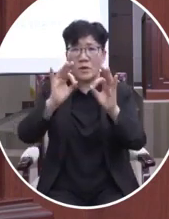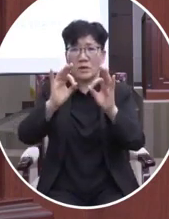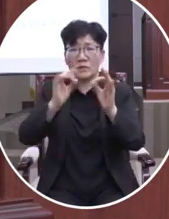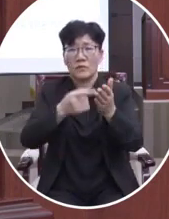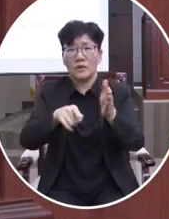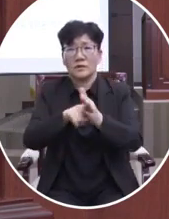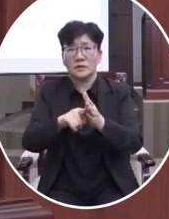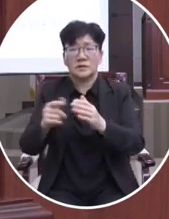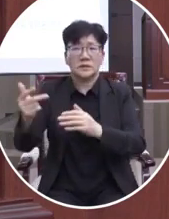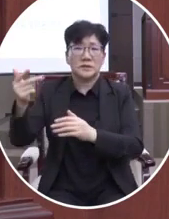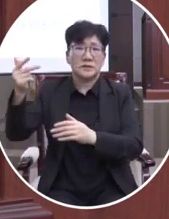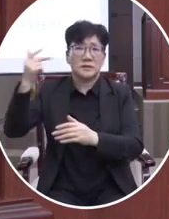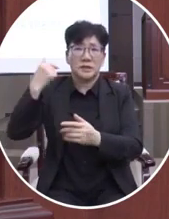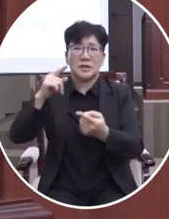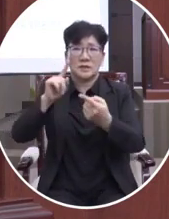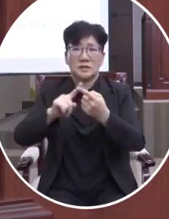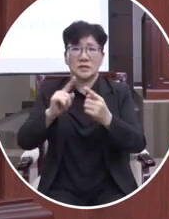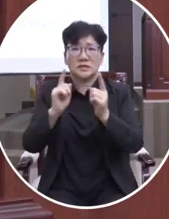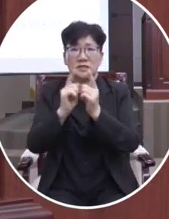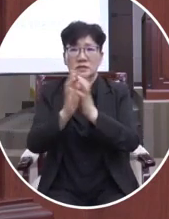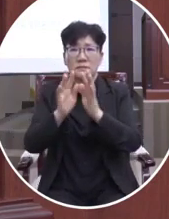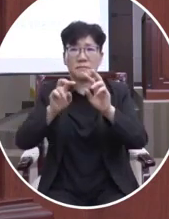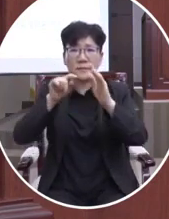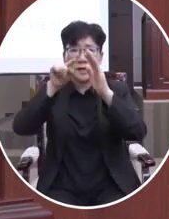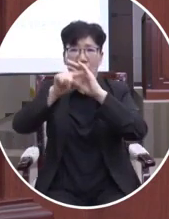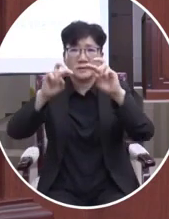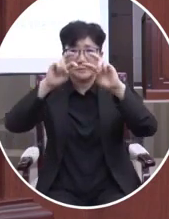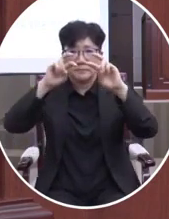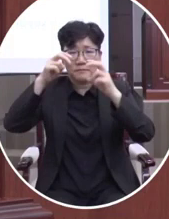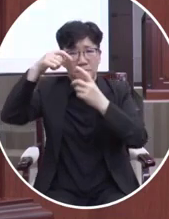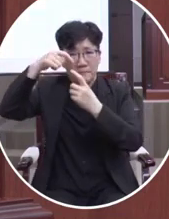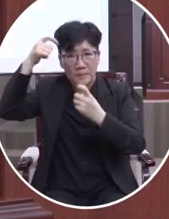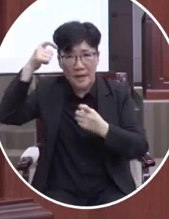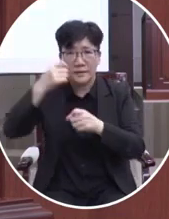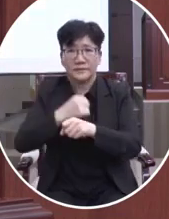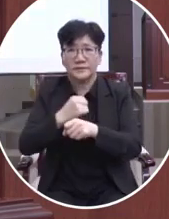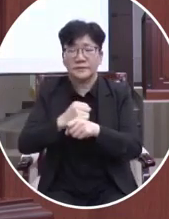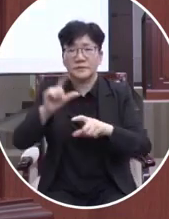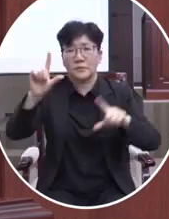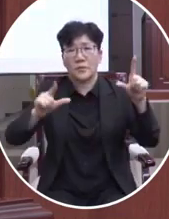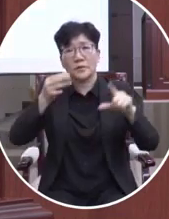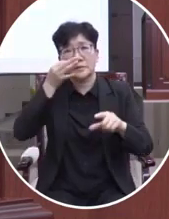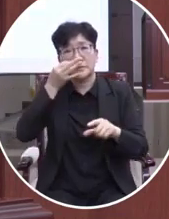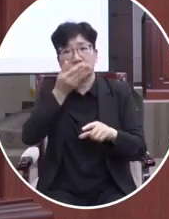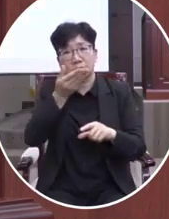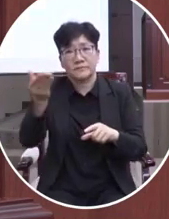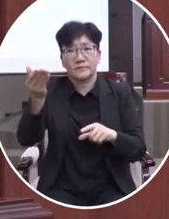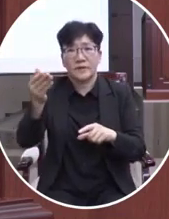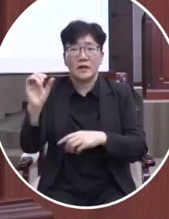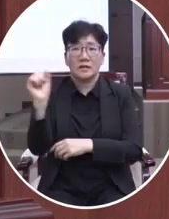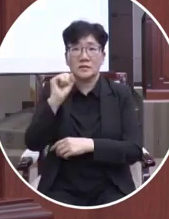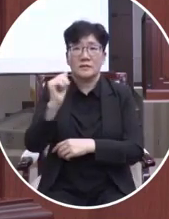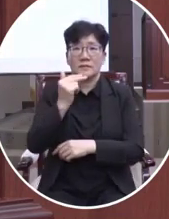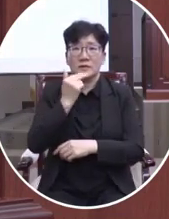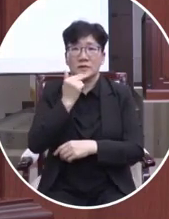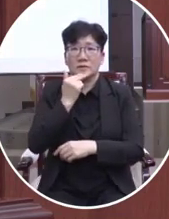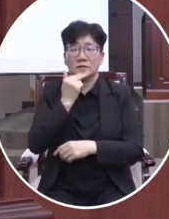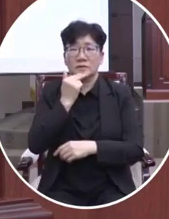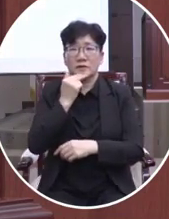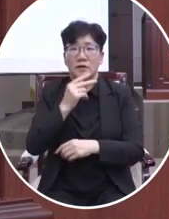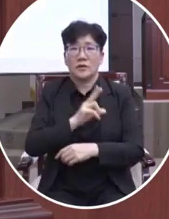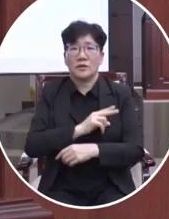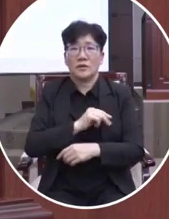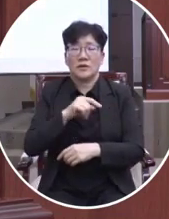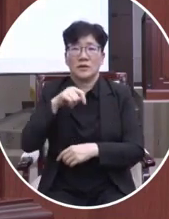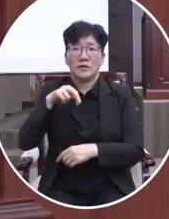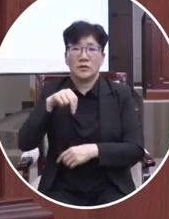위해 지난주 해당 현장을 방문하였고 그 실태를 보여드리겠습니다 우선 차량을 가지고 가지 않은 본